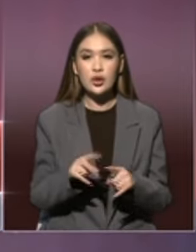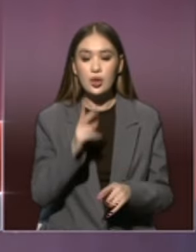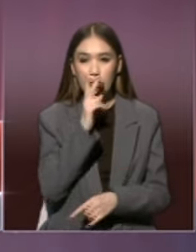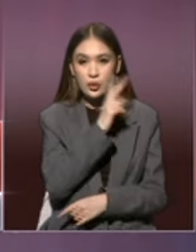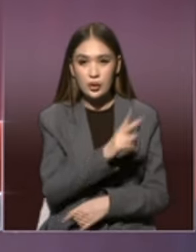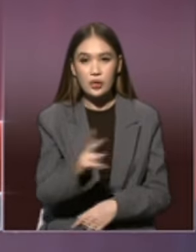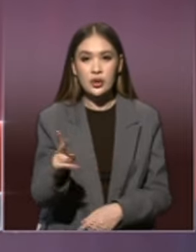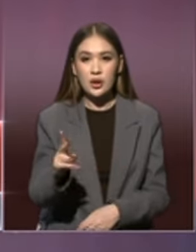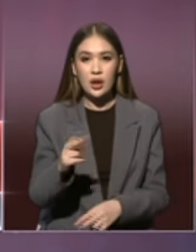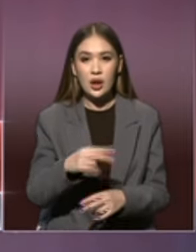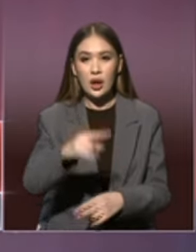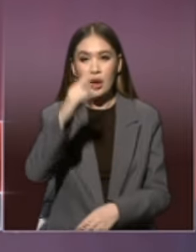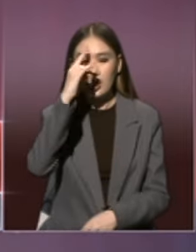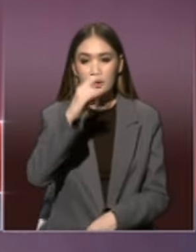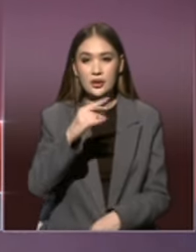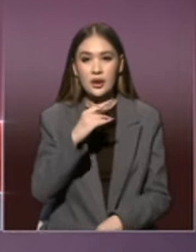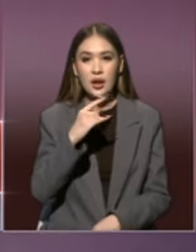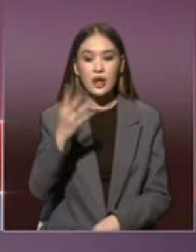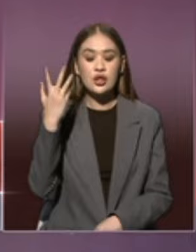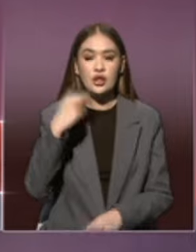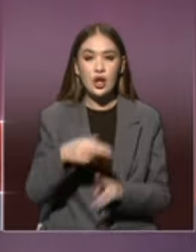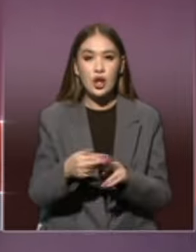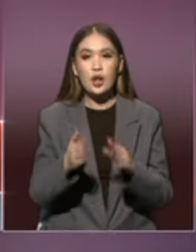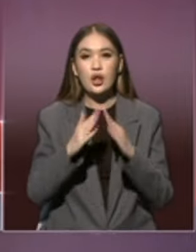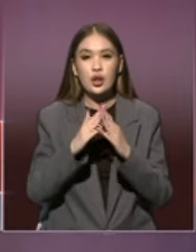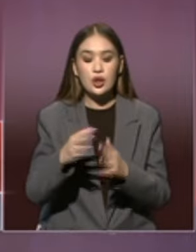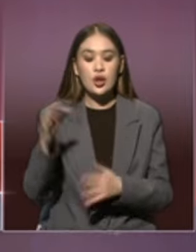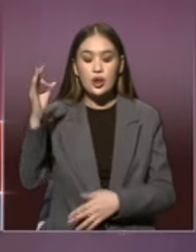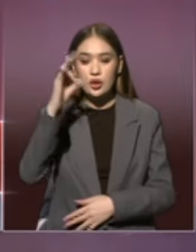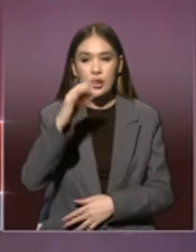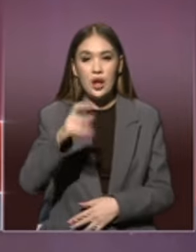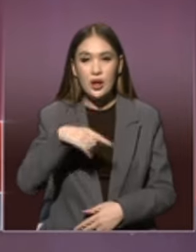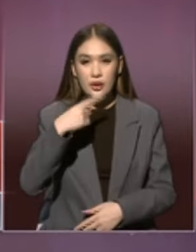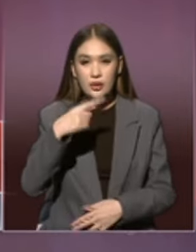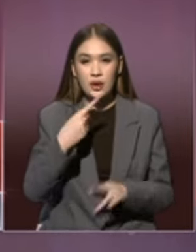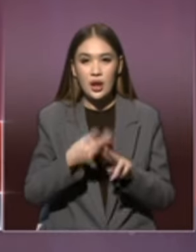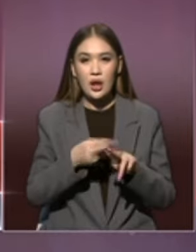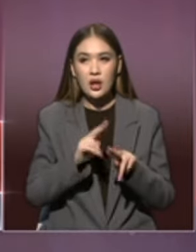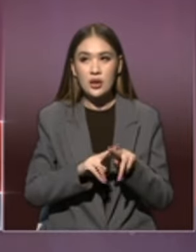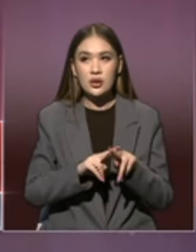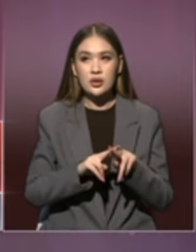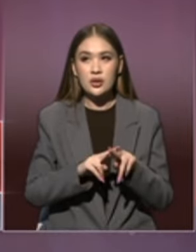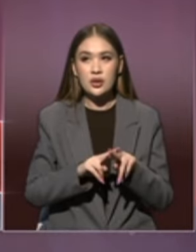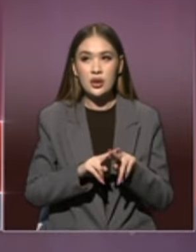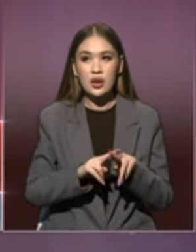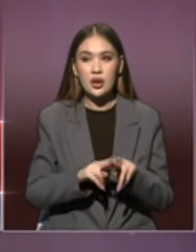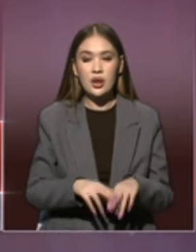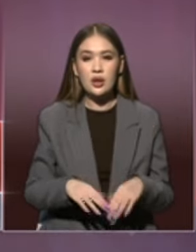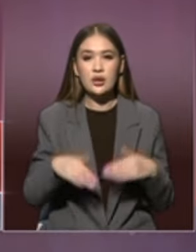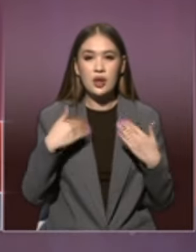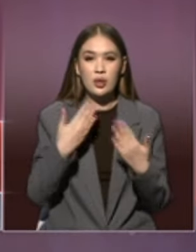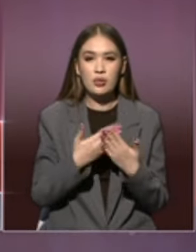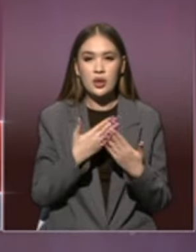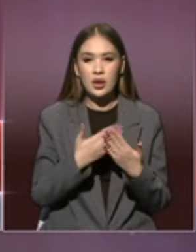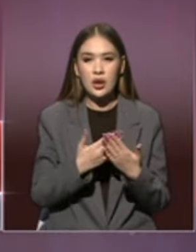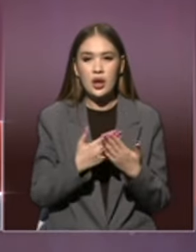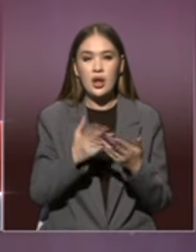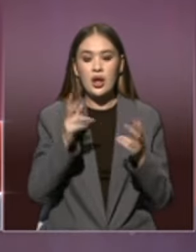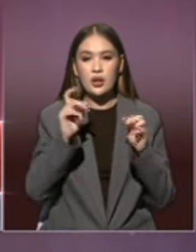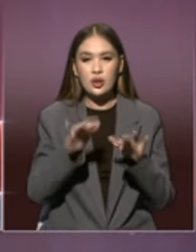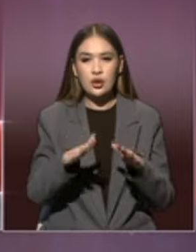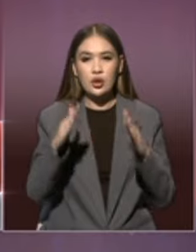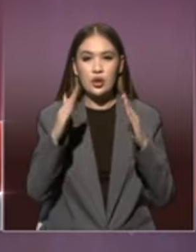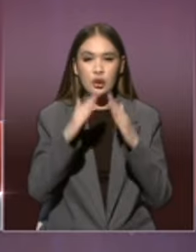ғой. Қазақ қашанда бар ғой. Біз енді мына үй жайды айтып отырмыз ғой. Ассаламу алейкум. Мал жан аман ба? Үй